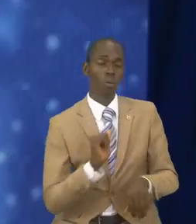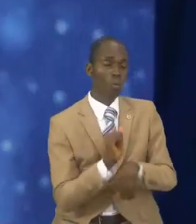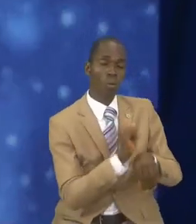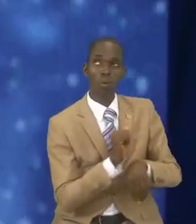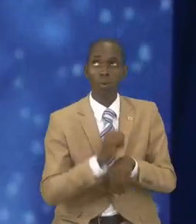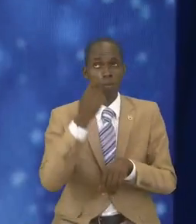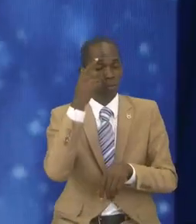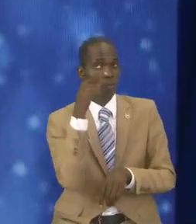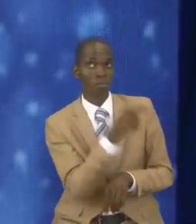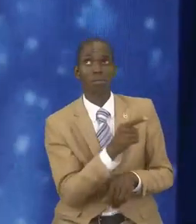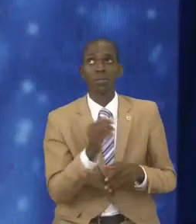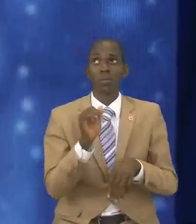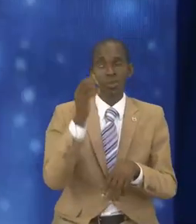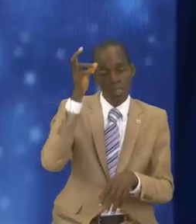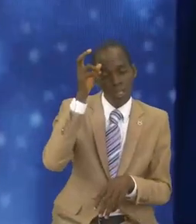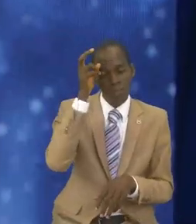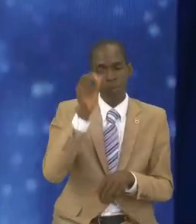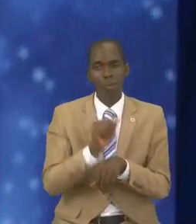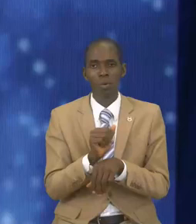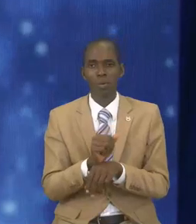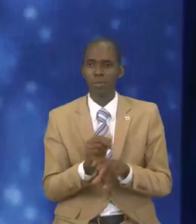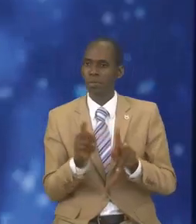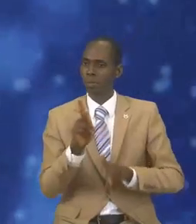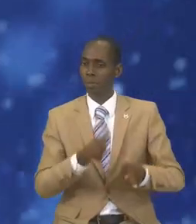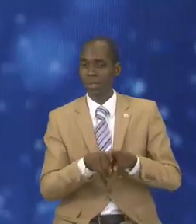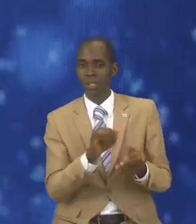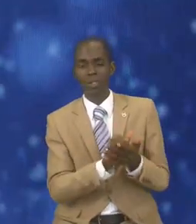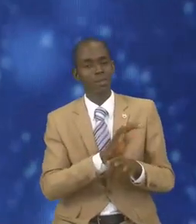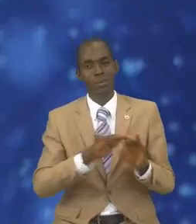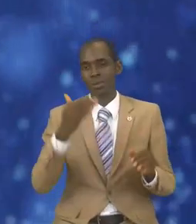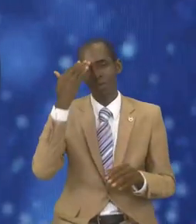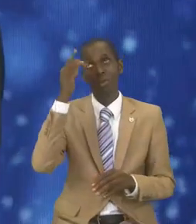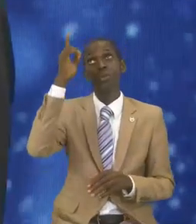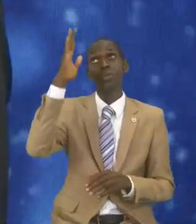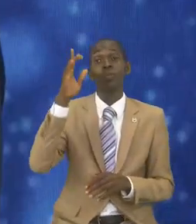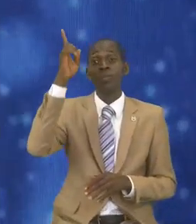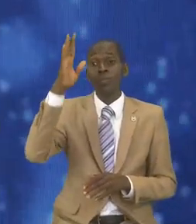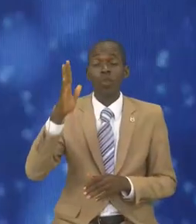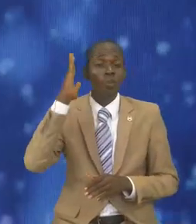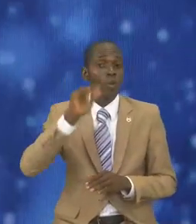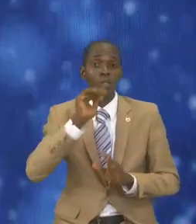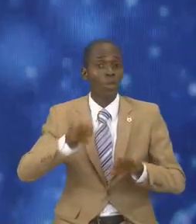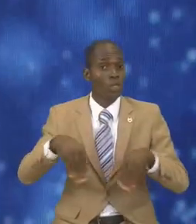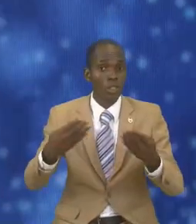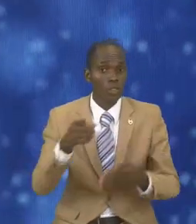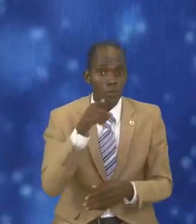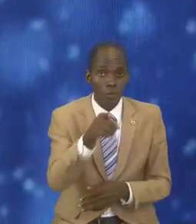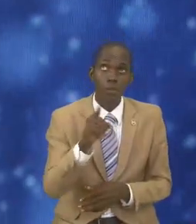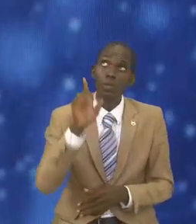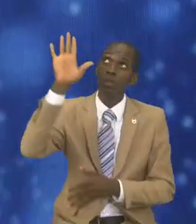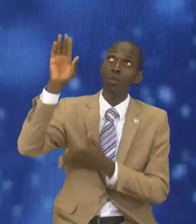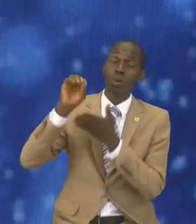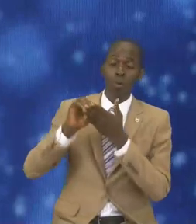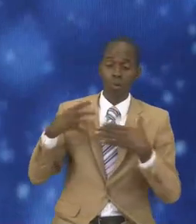courir plus vite dans le service du diable. Non, ceux-là ne connaissent pas Dieu. Dieu ne va pas te donner sa